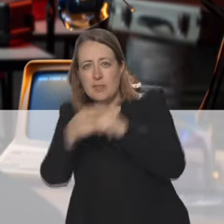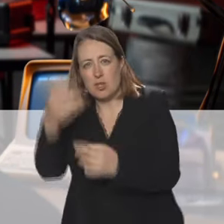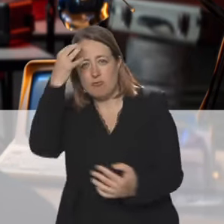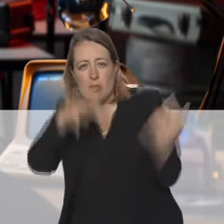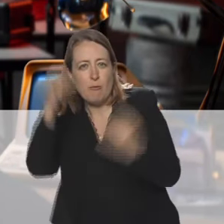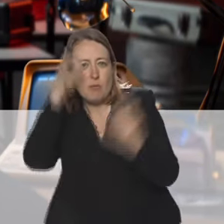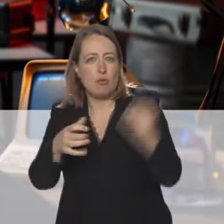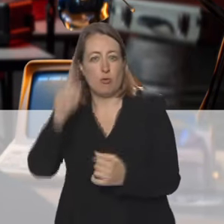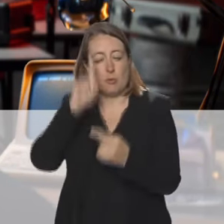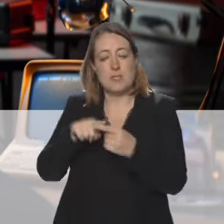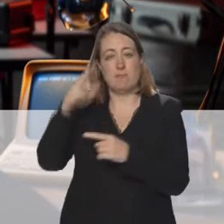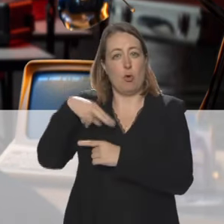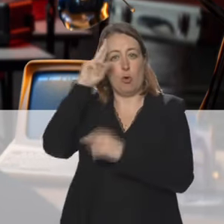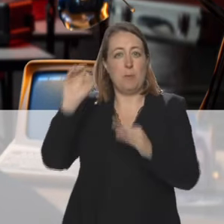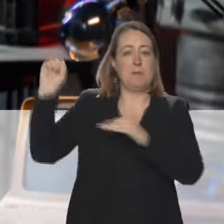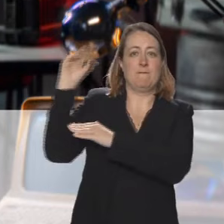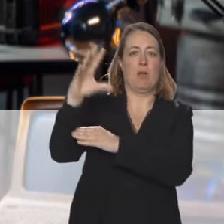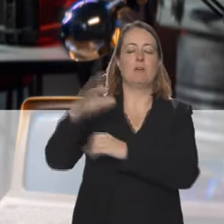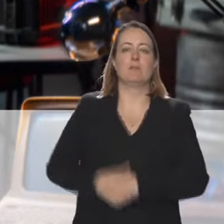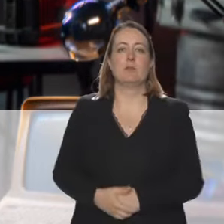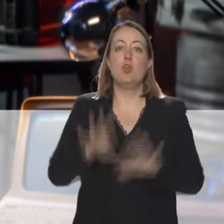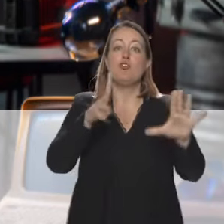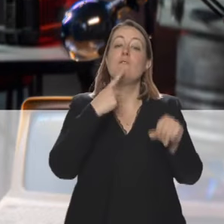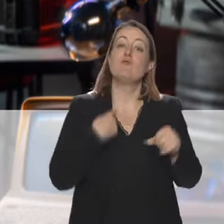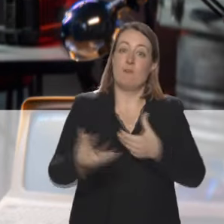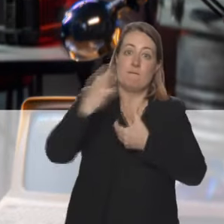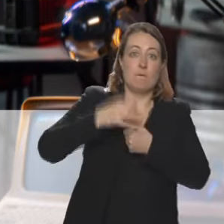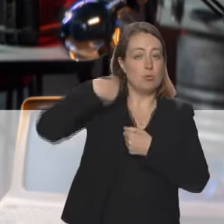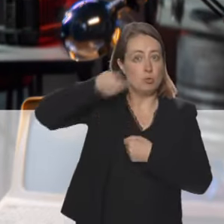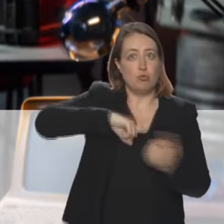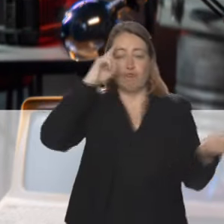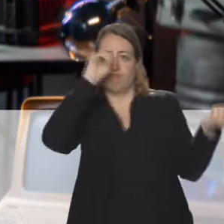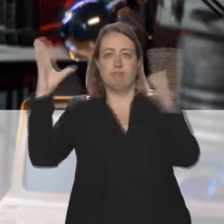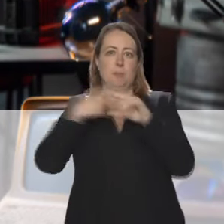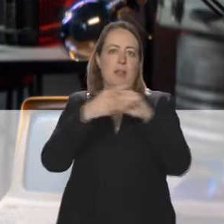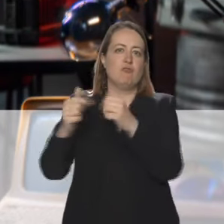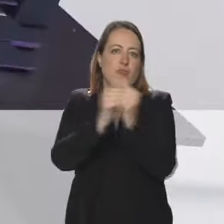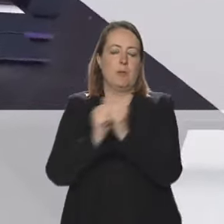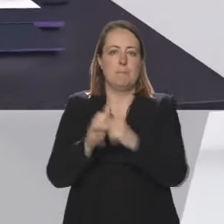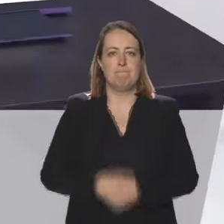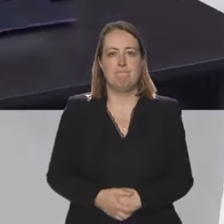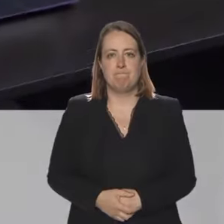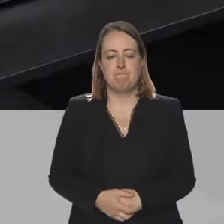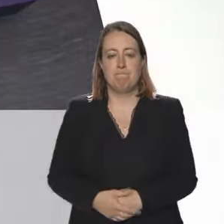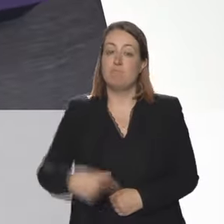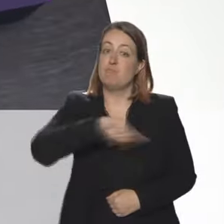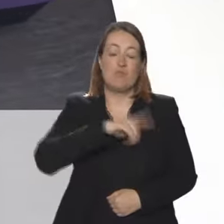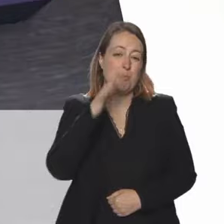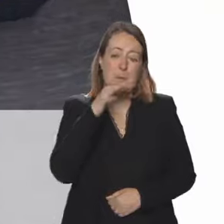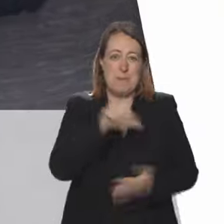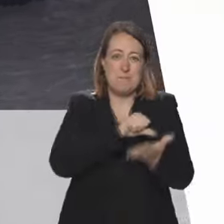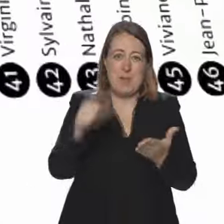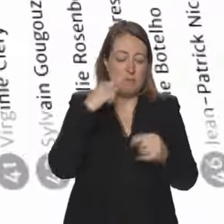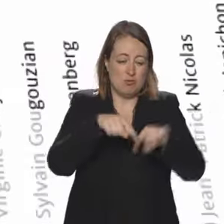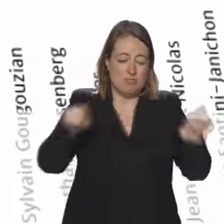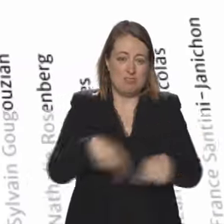de l'innovation, pour que l'Europe reste un phare. Le 9 juin, partagez notre vision, votez Pirate. Nous n'avons pas la possibilité